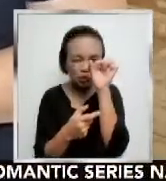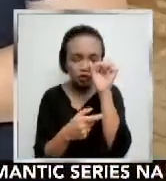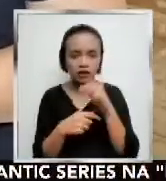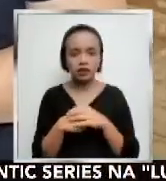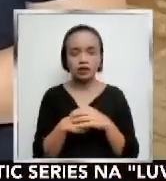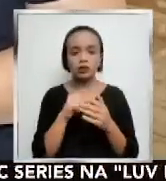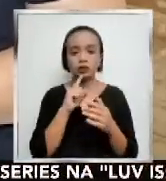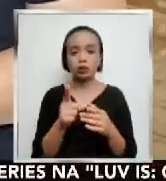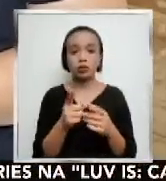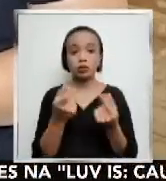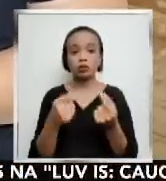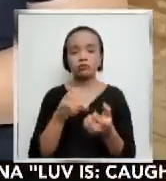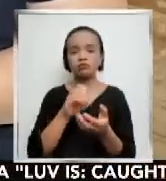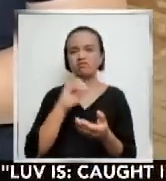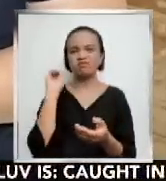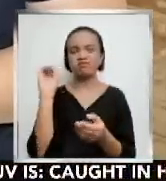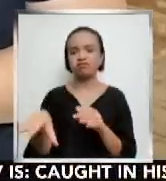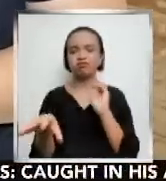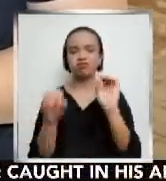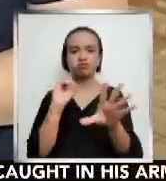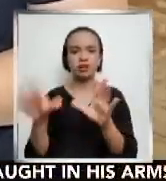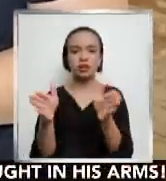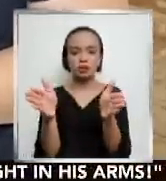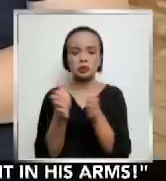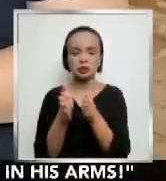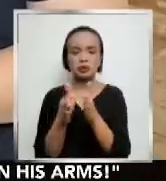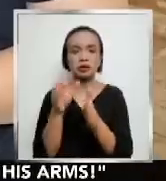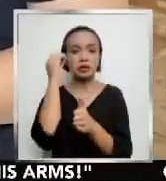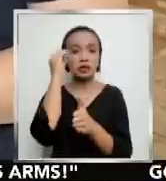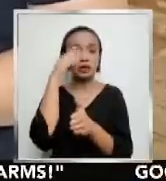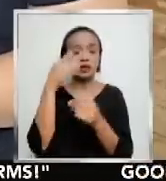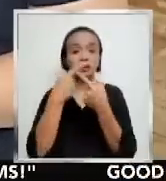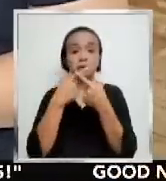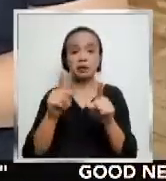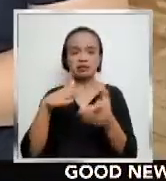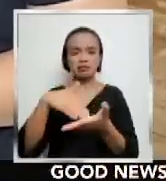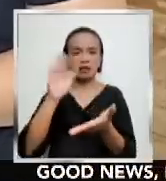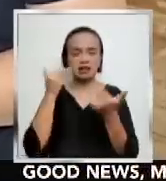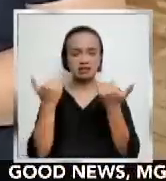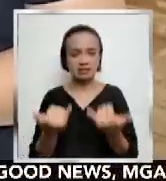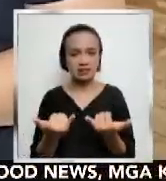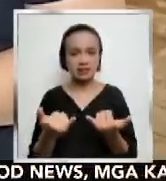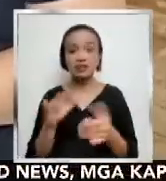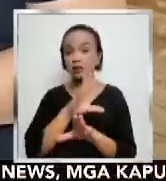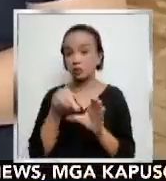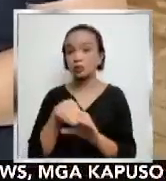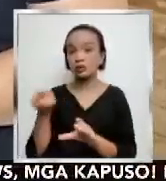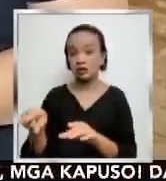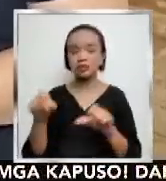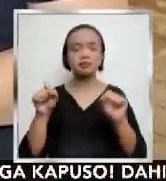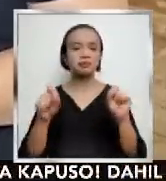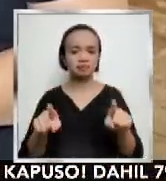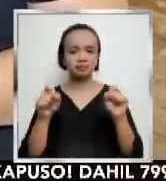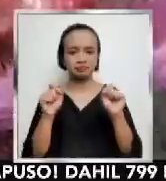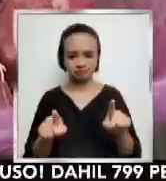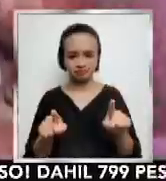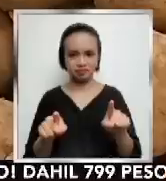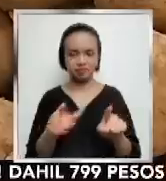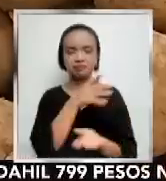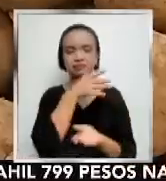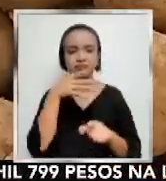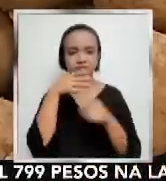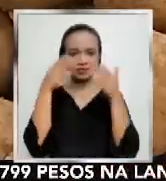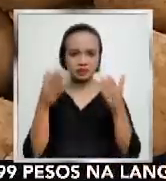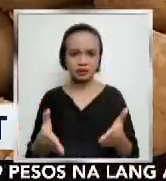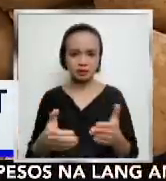na nila ang ganito kaliliit na sibuyas. Pero sa taas ng presyo ngayon, pati raw ito ibinebenta na ng mga magsasaka.